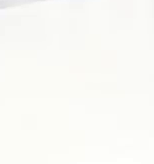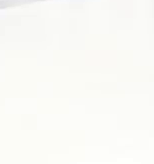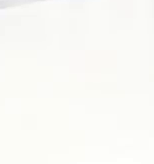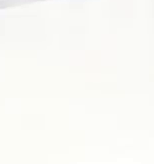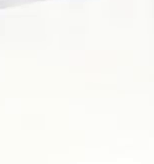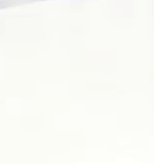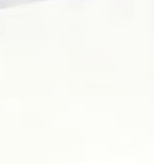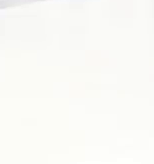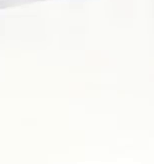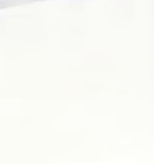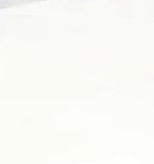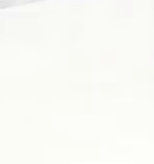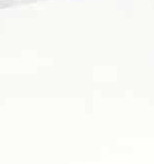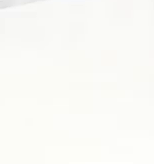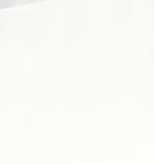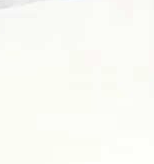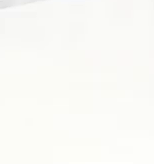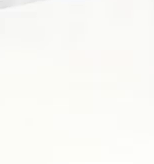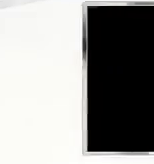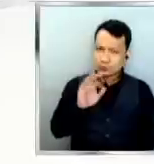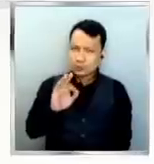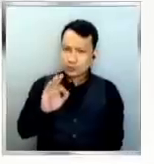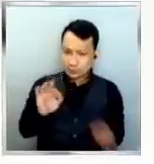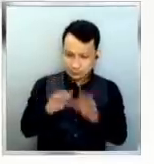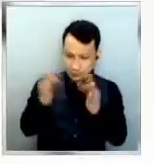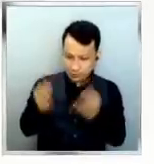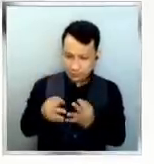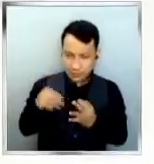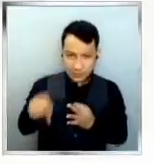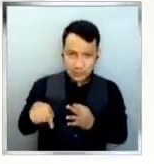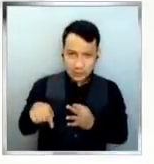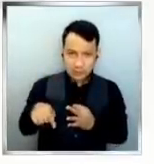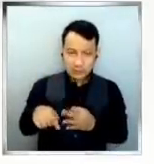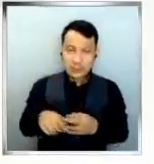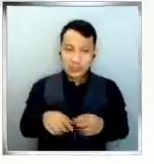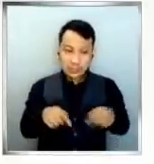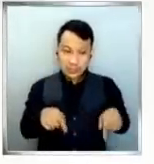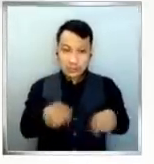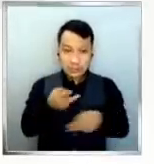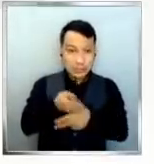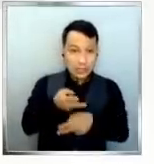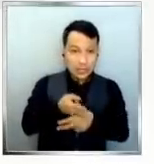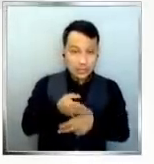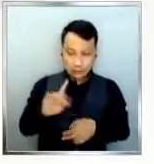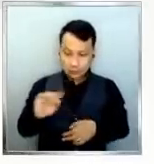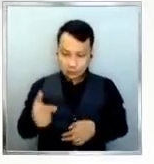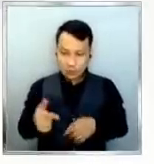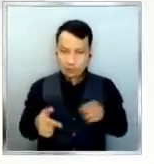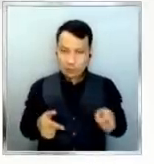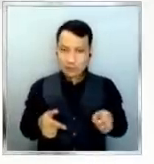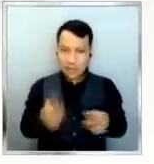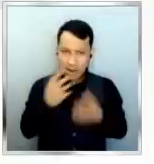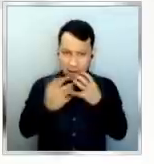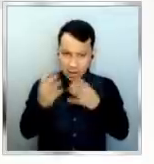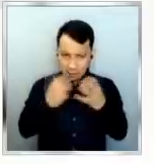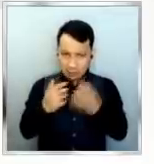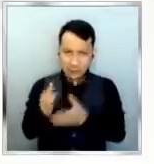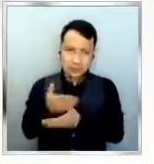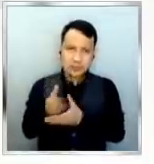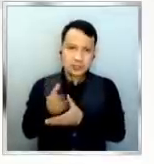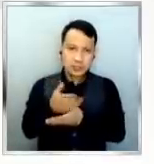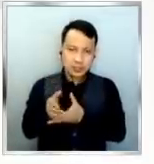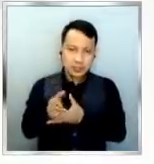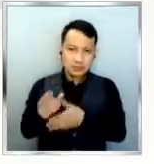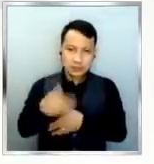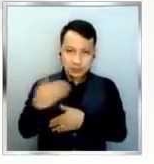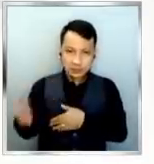Literal na furry ang family ng isang proud na fur mom. Matakaw man daw, marunong pa rin mag-share. Kilalanin ng pamilya Balbon